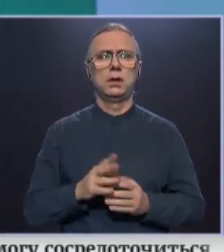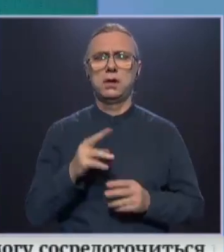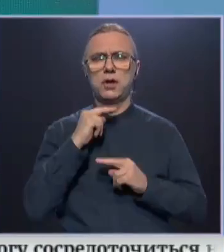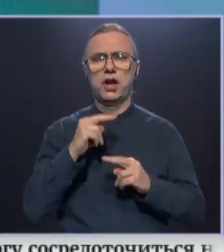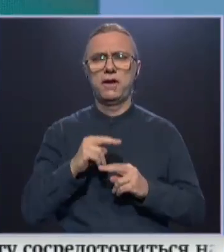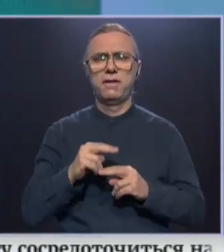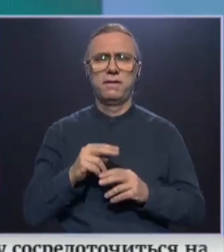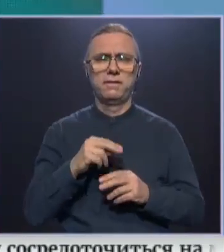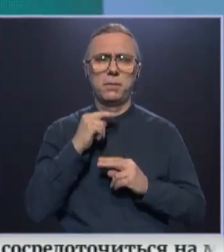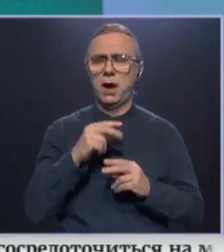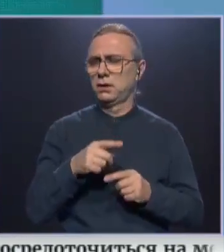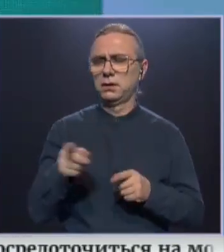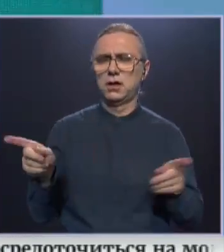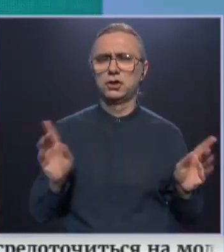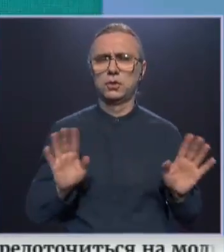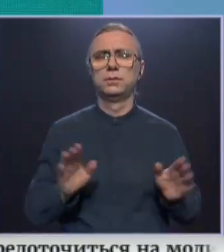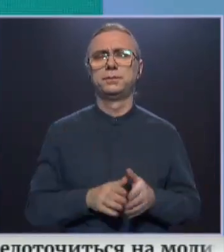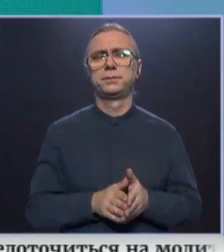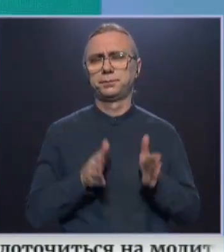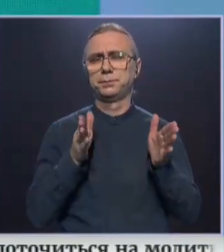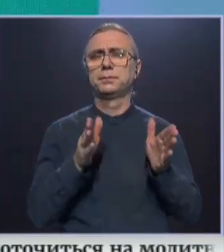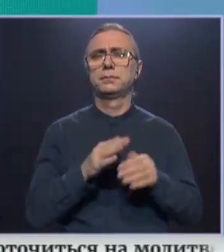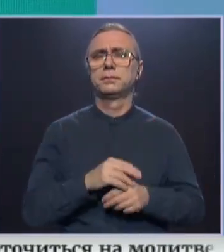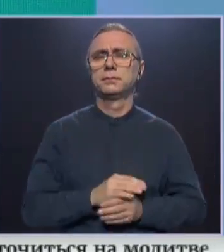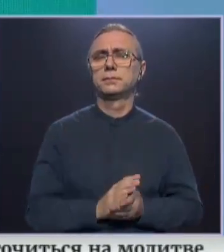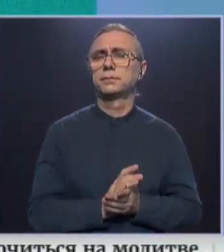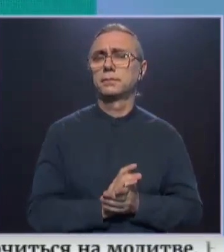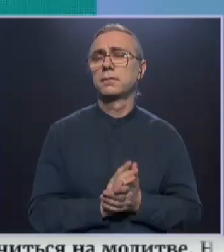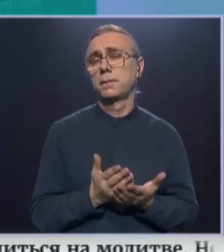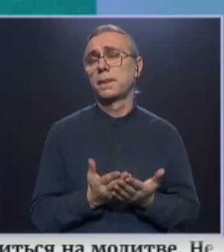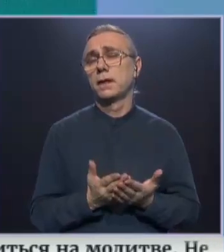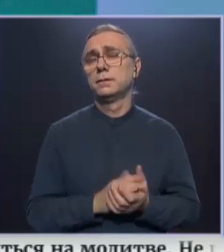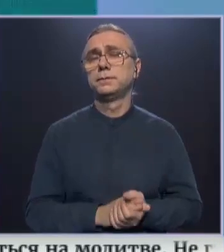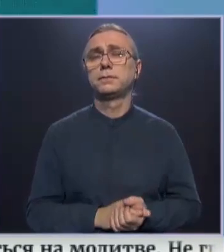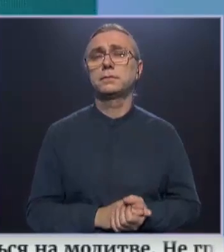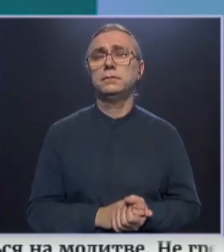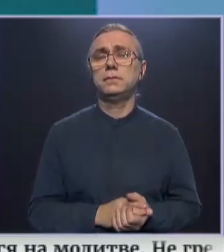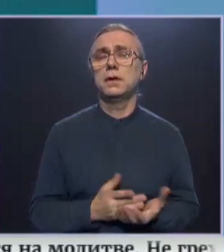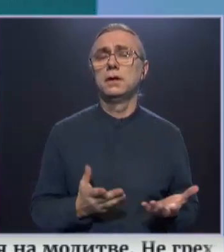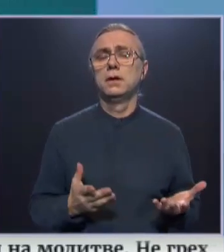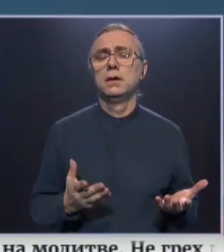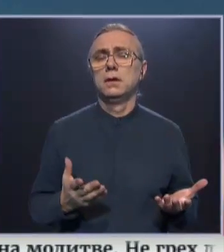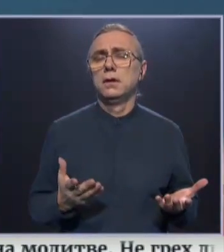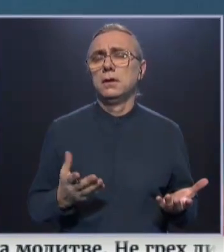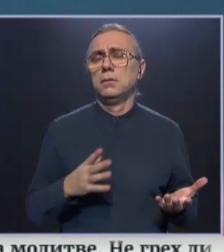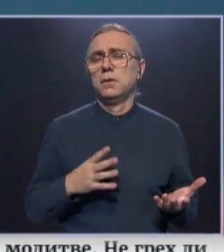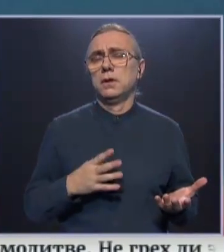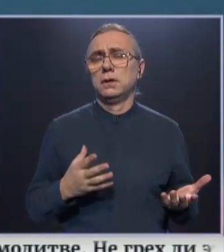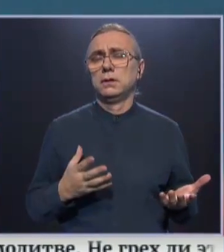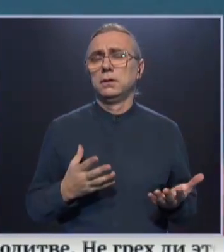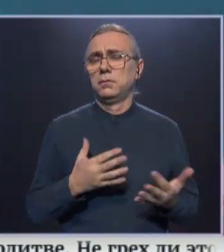мысли о бытовом, о делах, о проблемах, не знаю, о новостях, что собраться невозможно, хотя и никто не